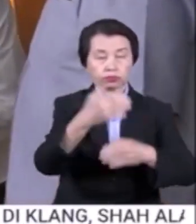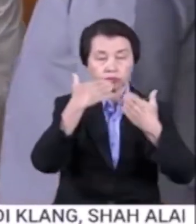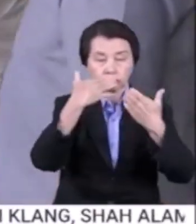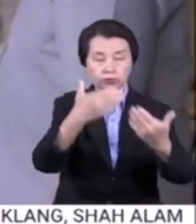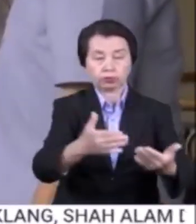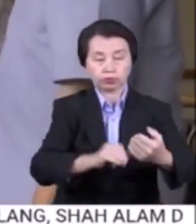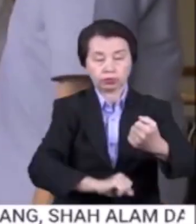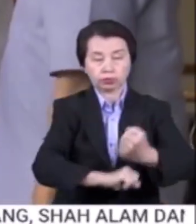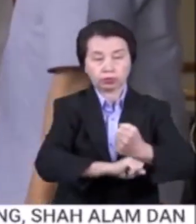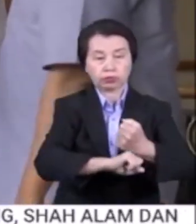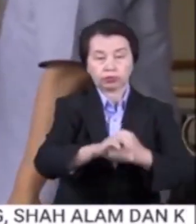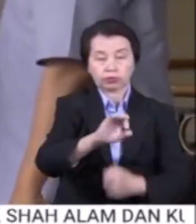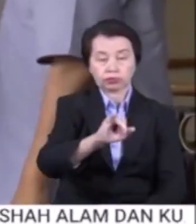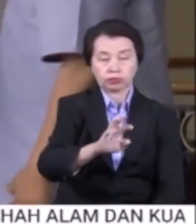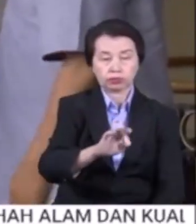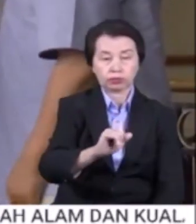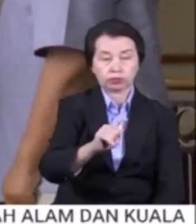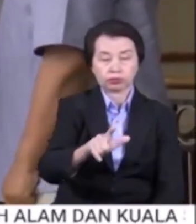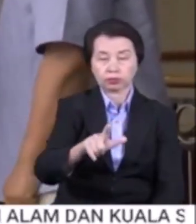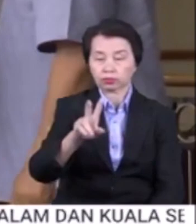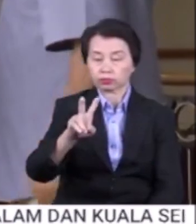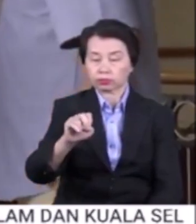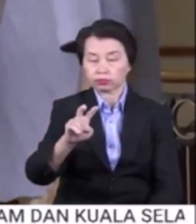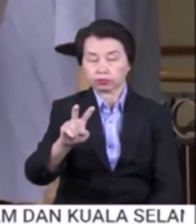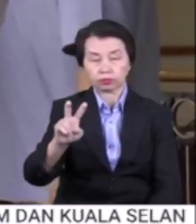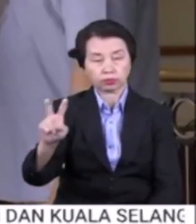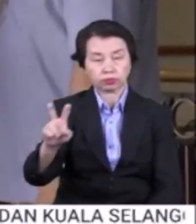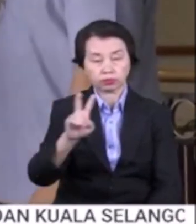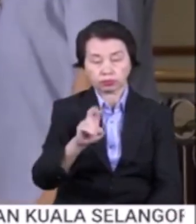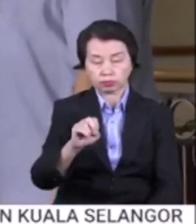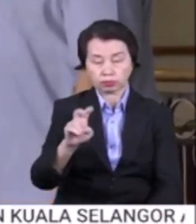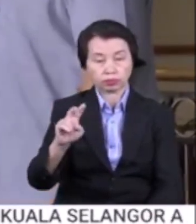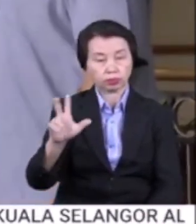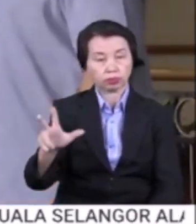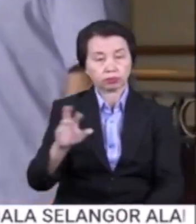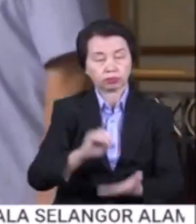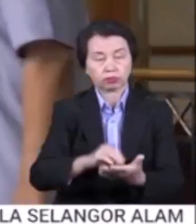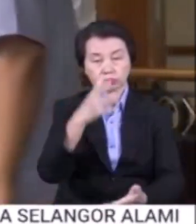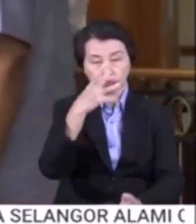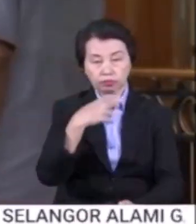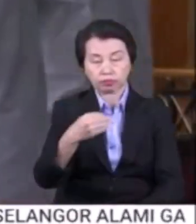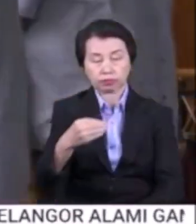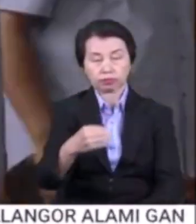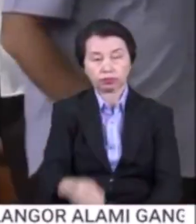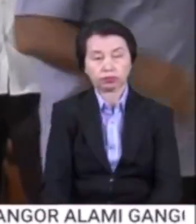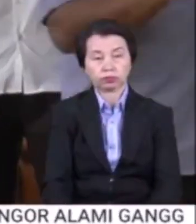Penghargaan Penajaan STL 2022-2023 di Seremban.